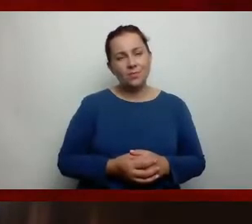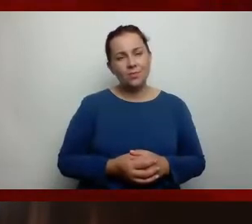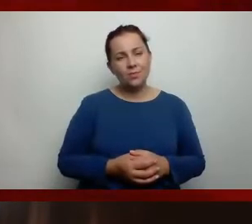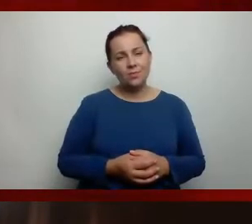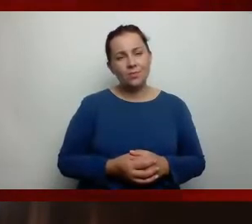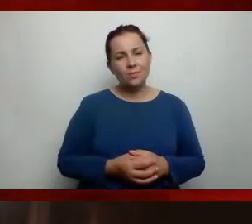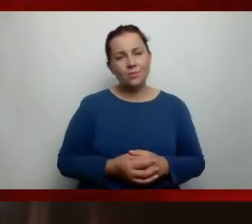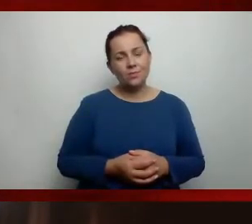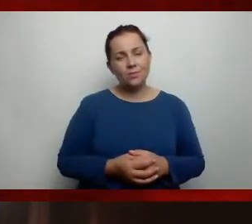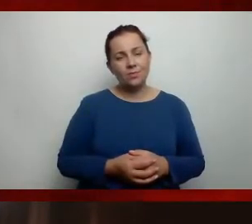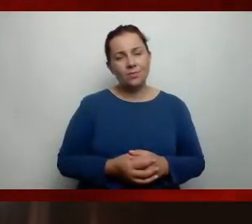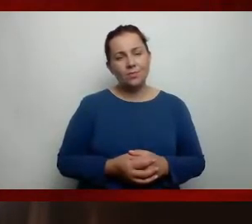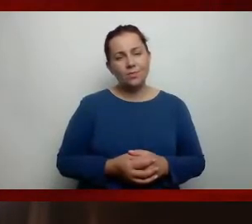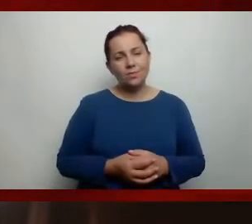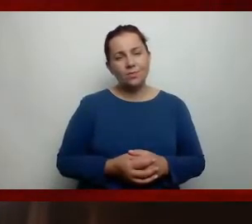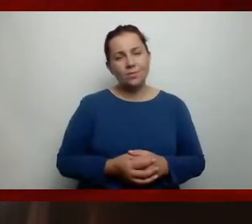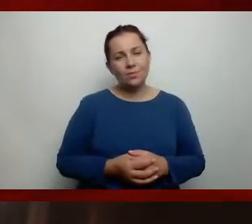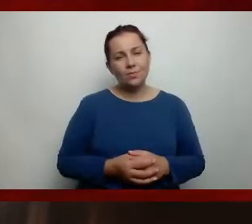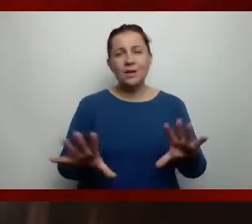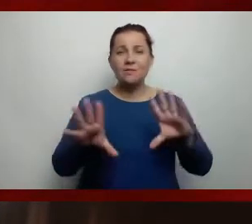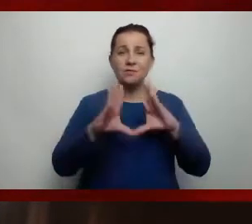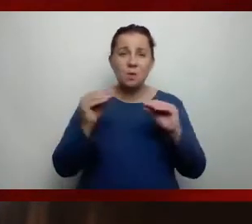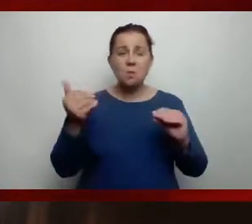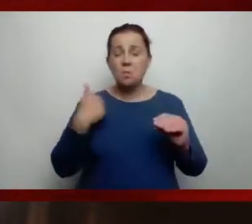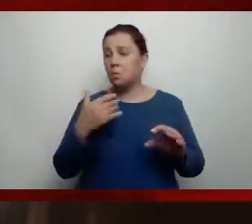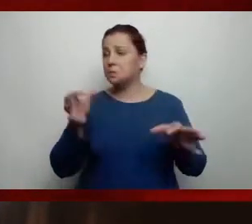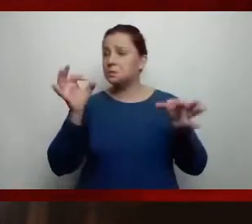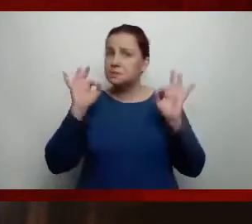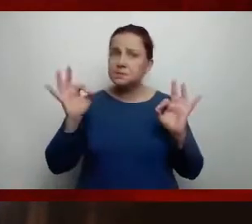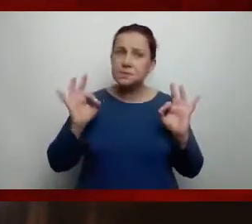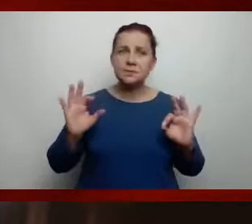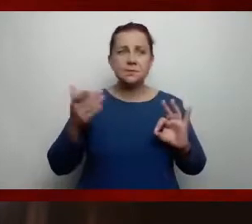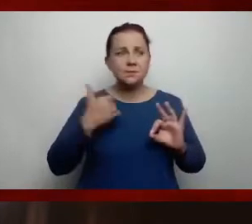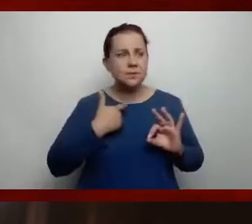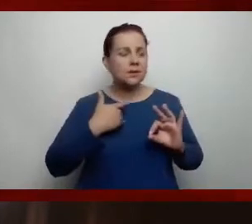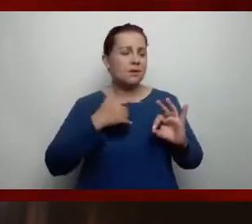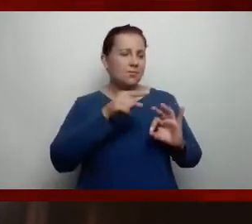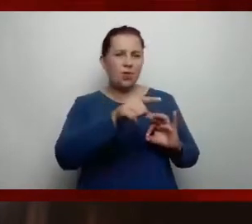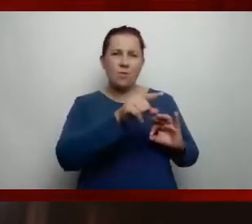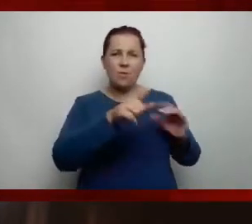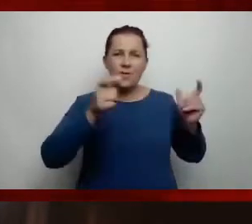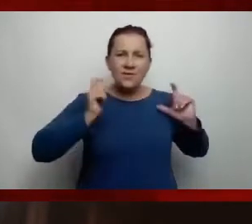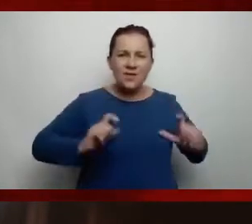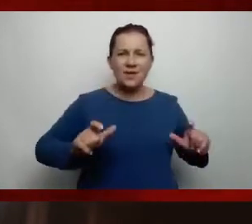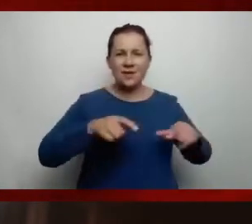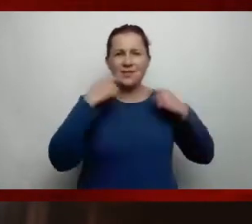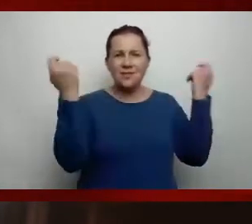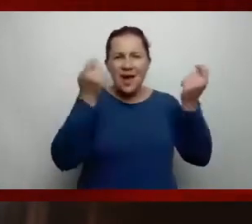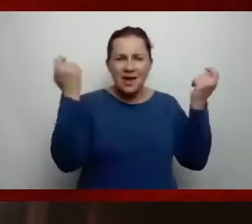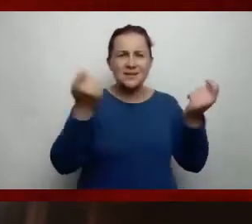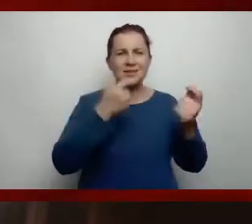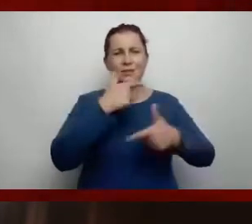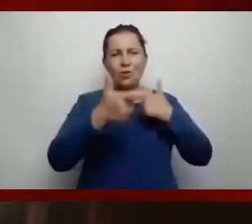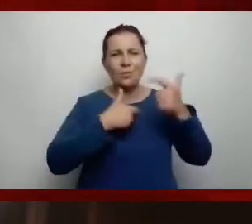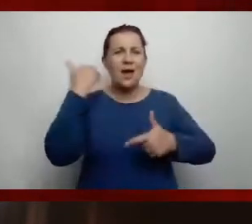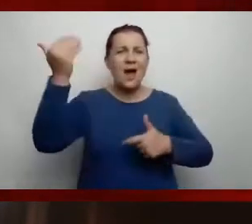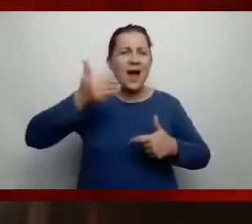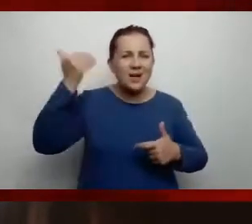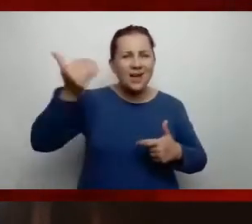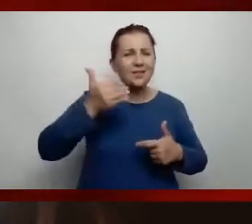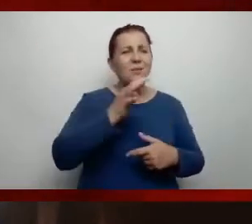bo wszystko pięknie, wszystko ładnie, zadbano o wszystko we wsi, jeziora, zrobiono festy na akademię ku czci